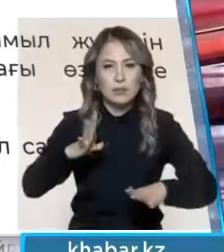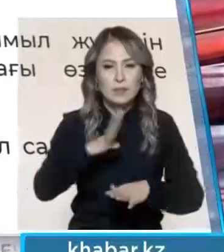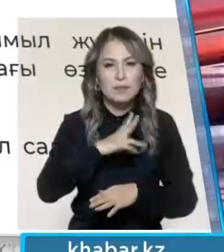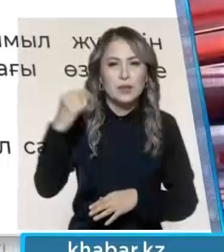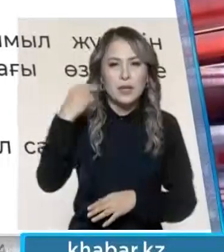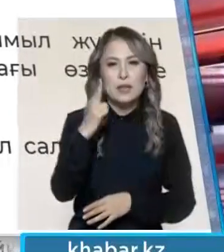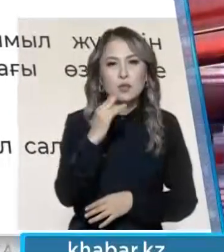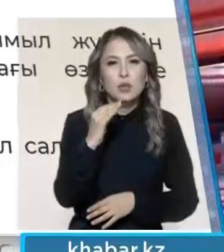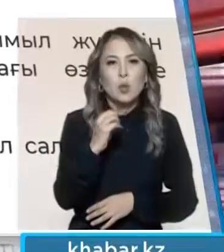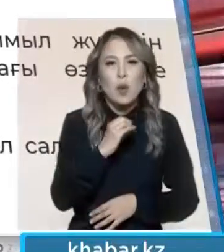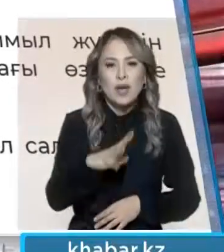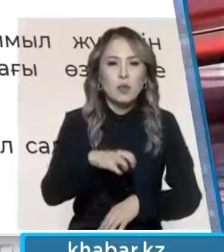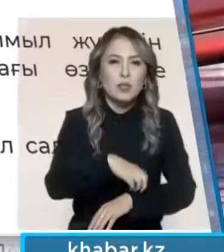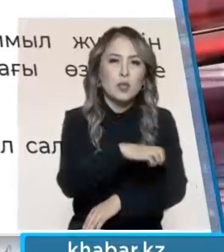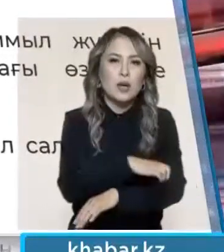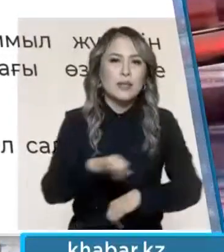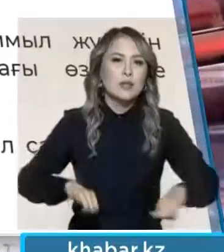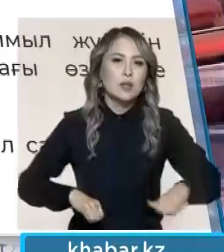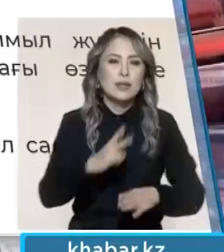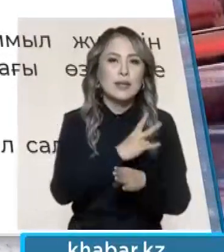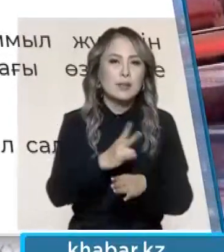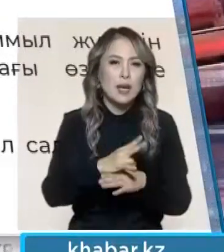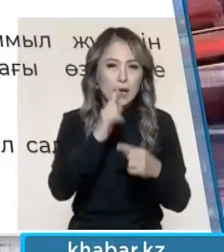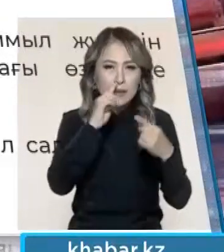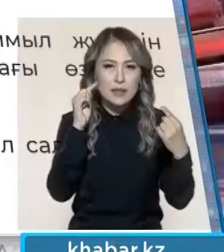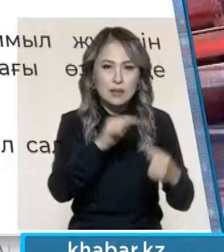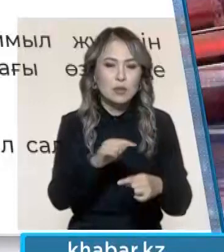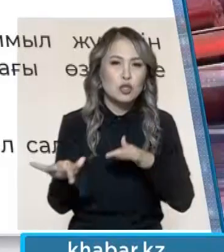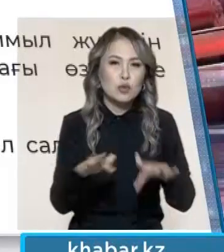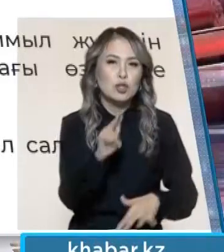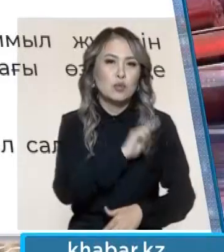өткізілді. Президент Қасым Жомарт Тоқаев комитет төрағасына терроризмге